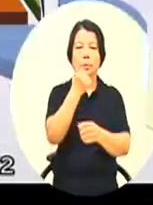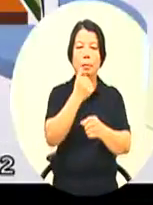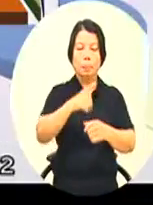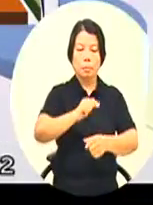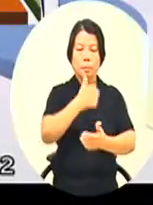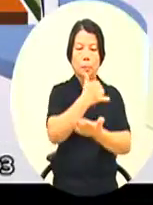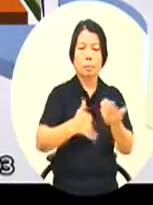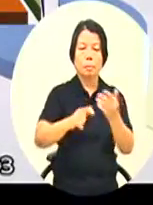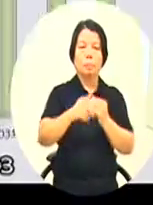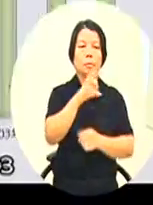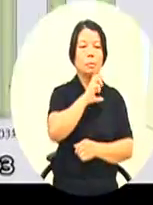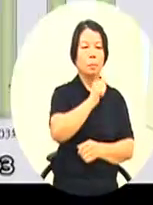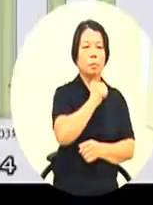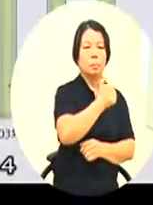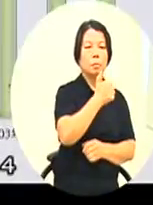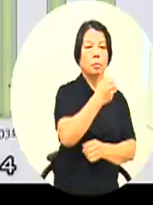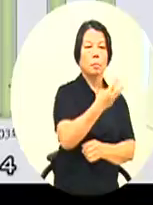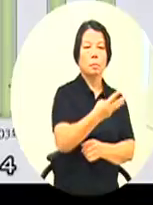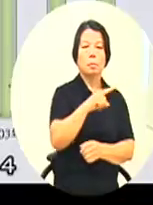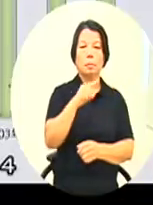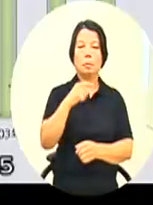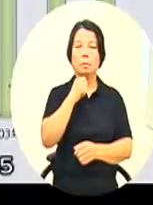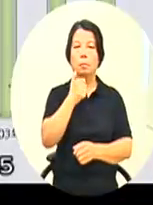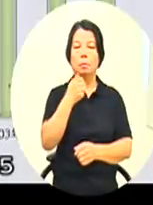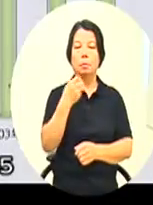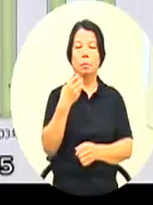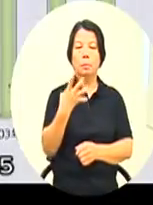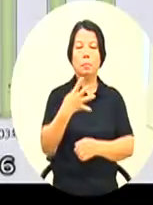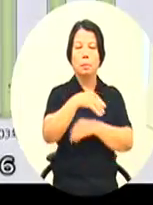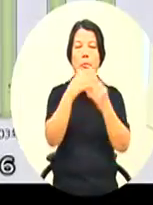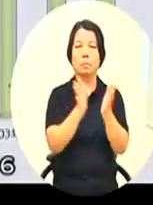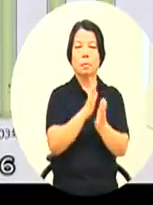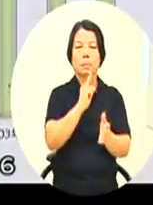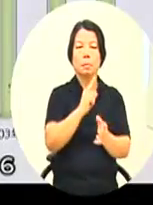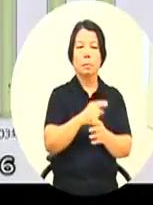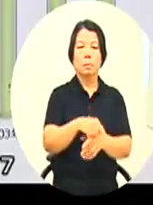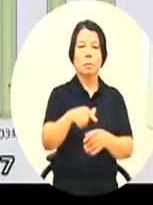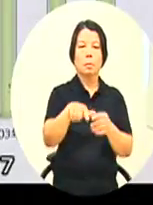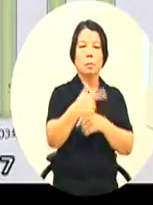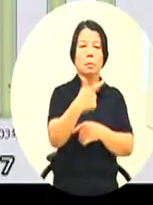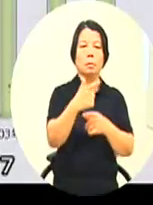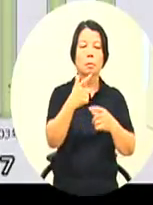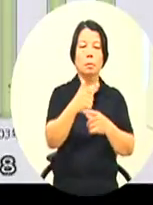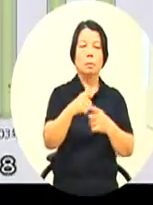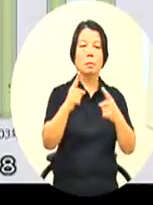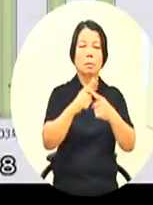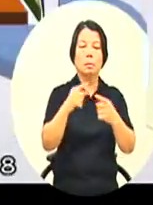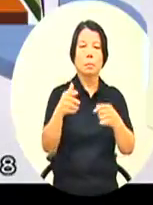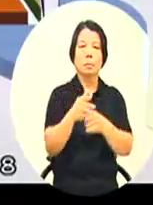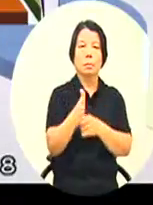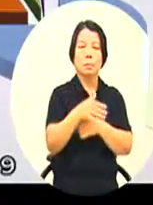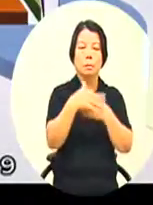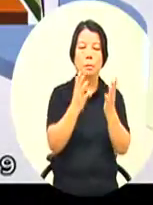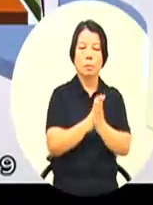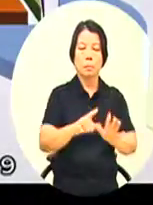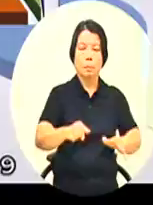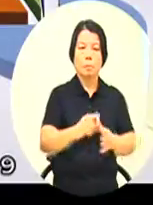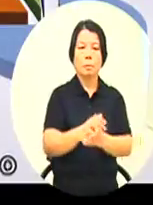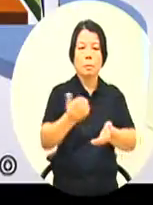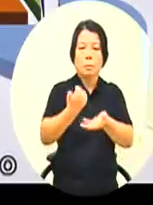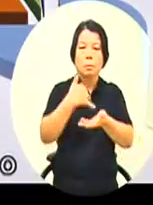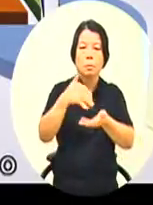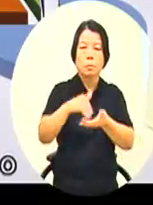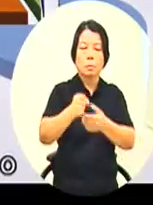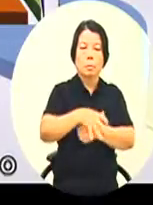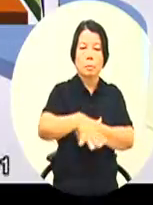从53岁到52岁，人数在这2年都在600人以上。那高雄市的预算结构，各位议员也